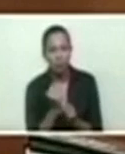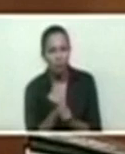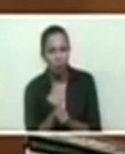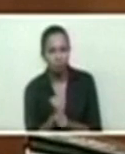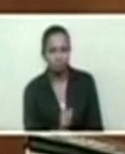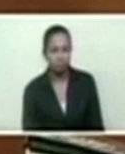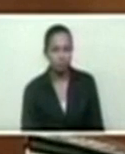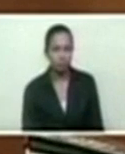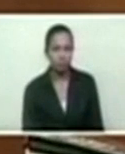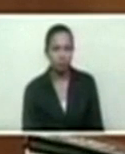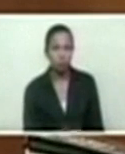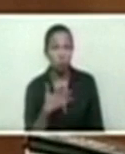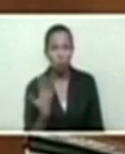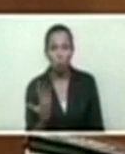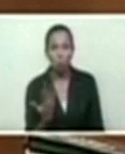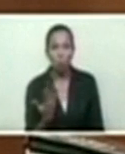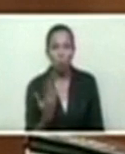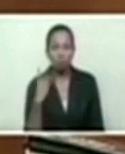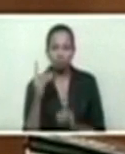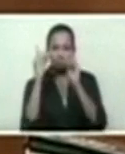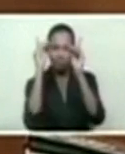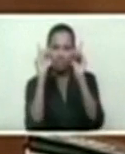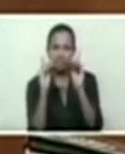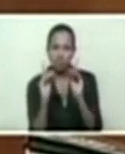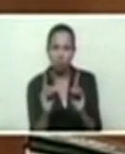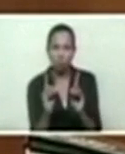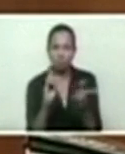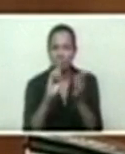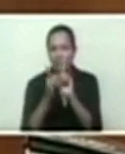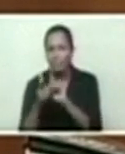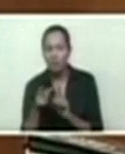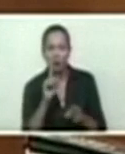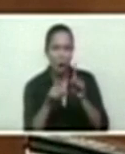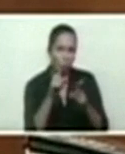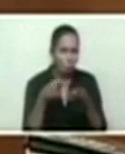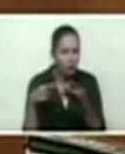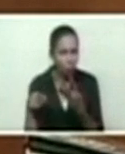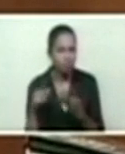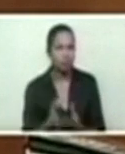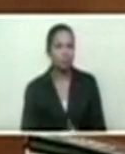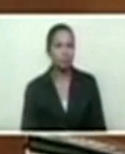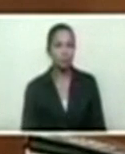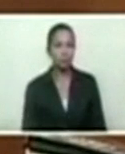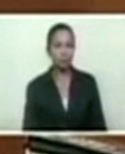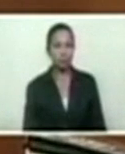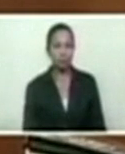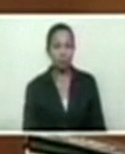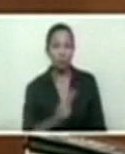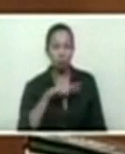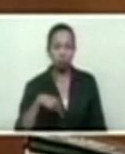lasciato al buio il paese. Maduro ha annunciato il razionamento dell'elettricità per i prossimi 20 giorni, destituendo